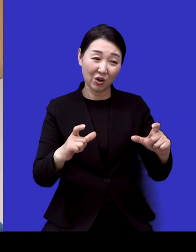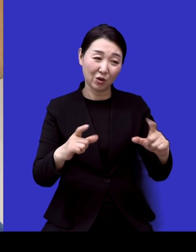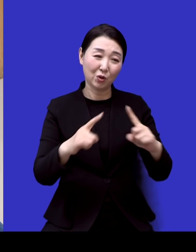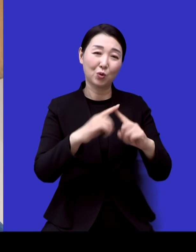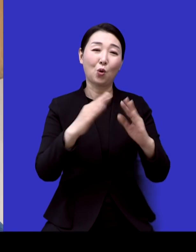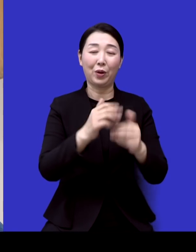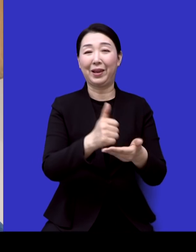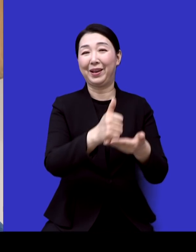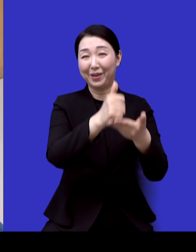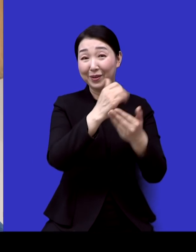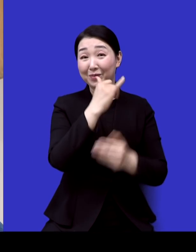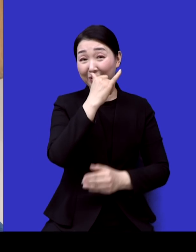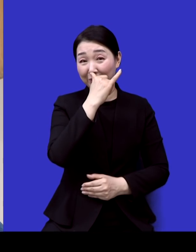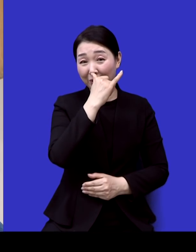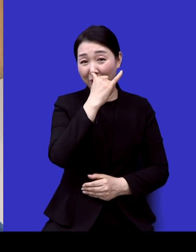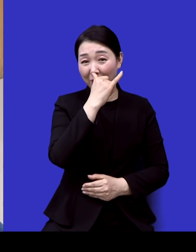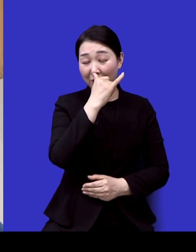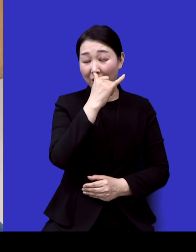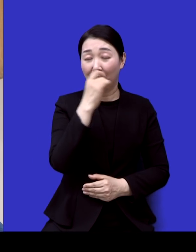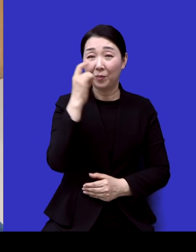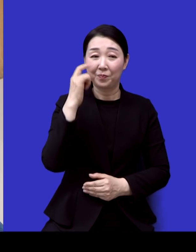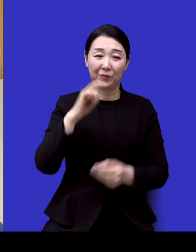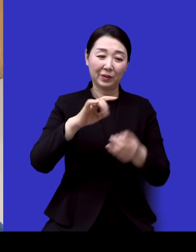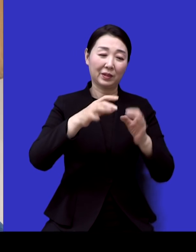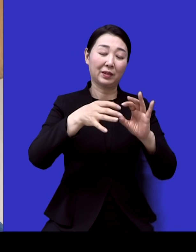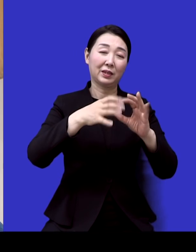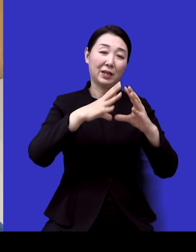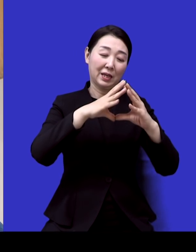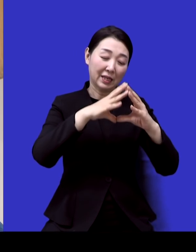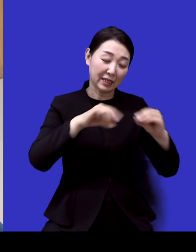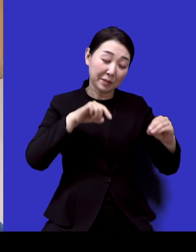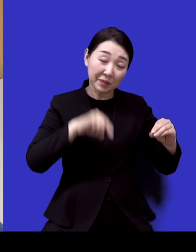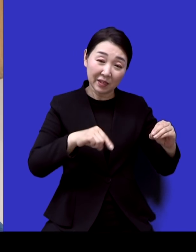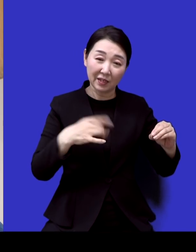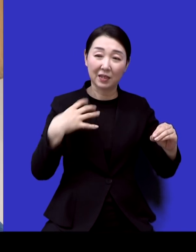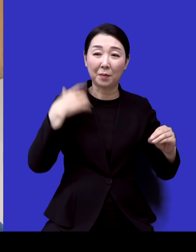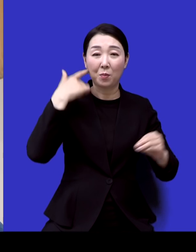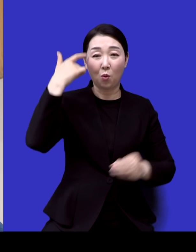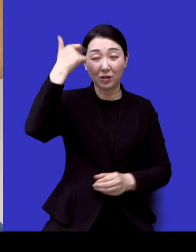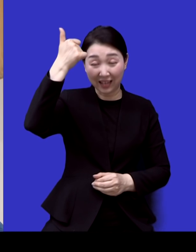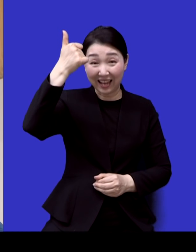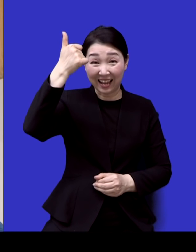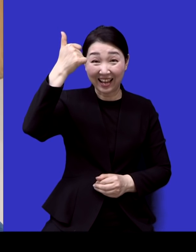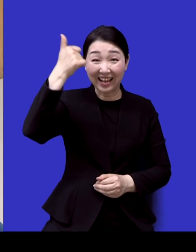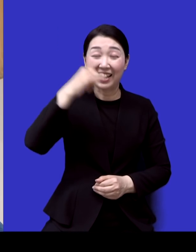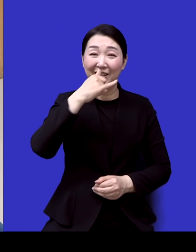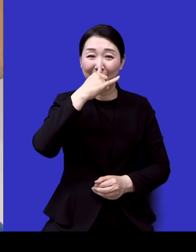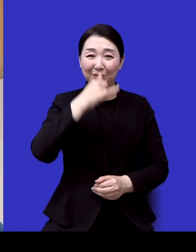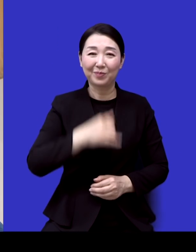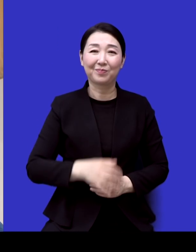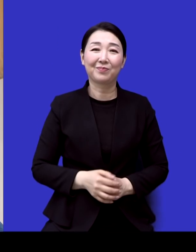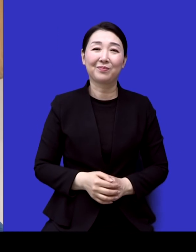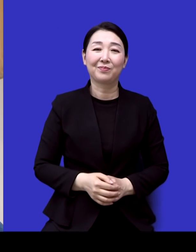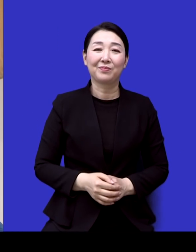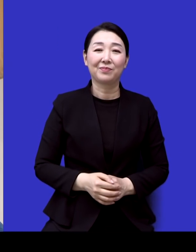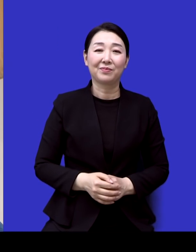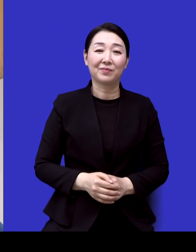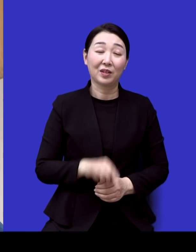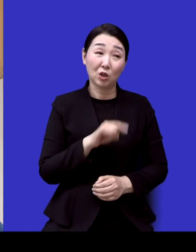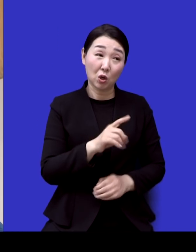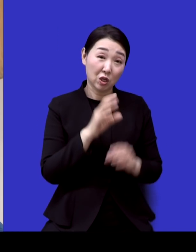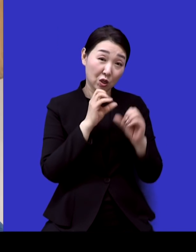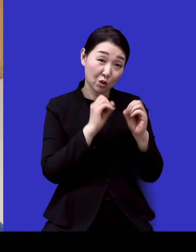네. 이집트 담임 목사님 계신 애국분이 담임 목사님이셨는데 거기서 이제